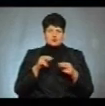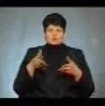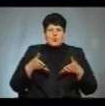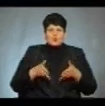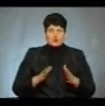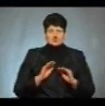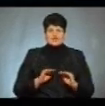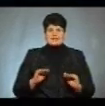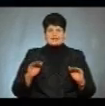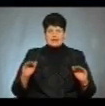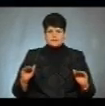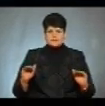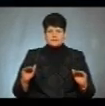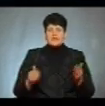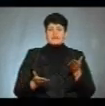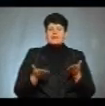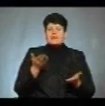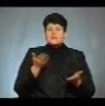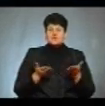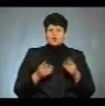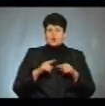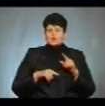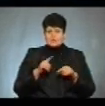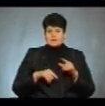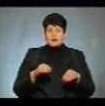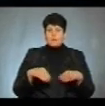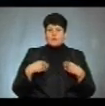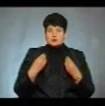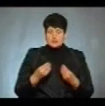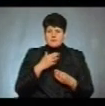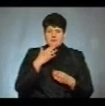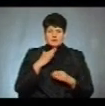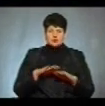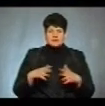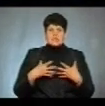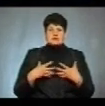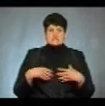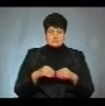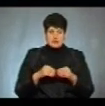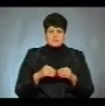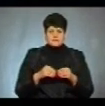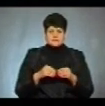народження дітей. Якщо родина подає, багатодітна сім'я з тими